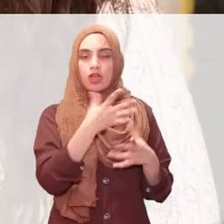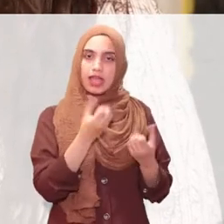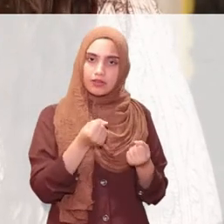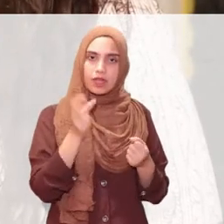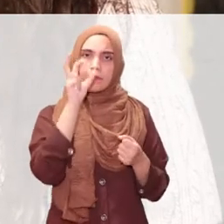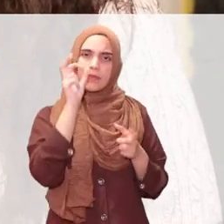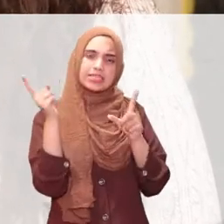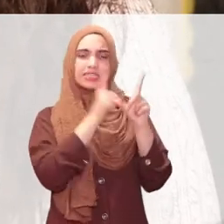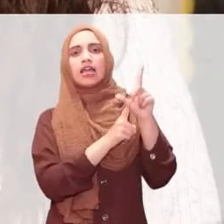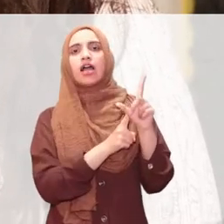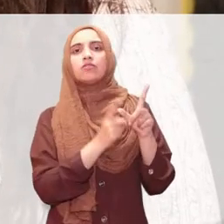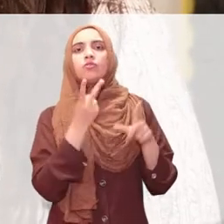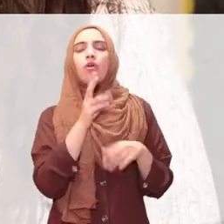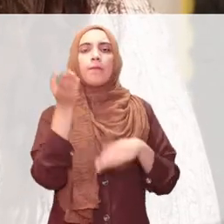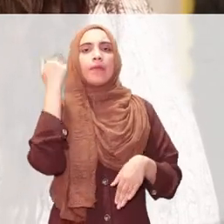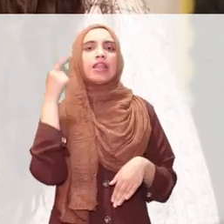डिस्टिक